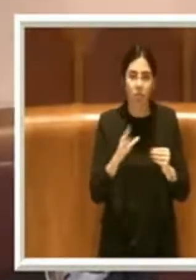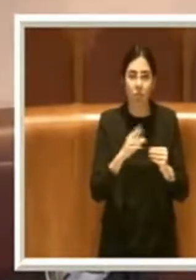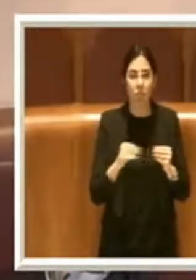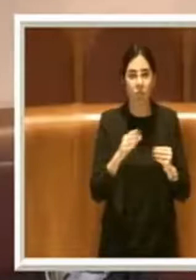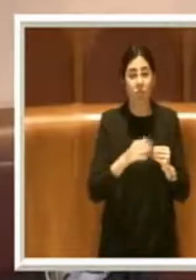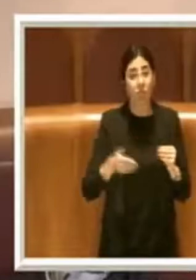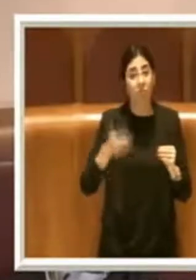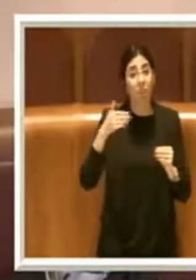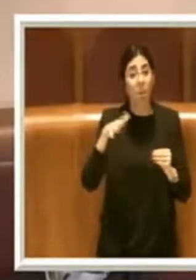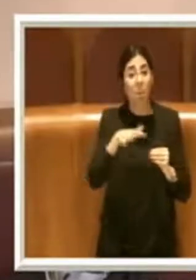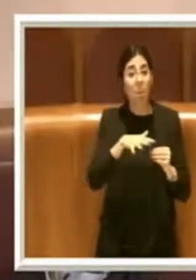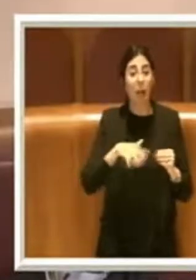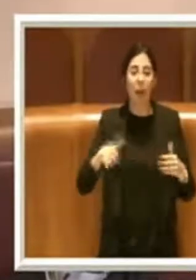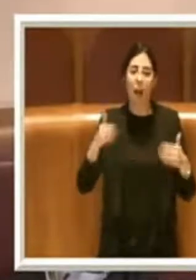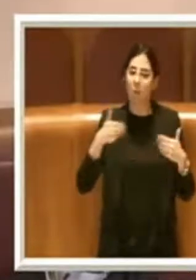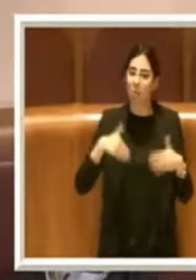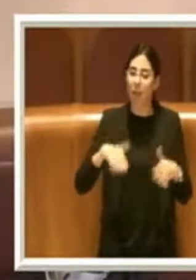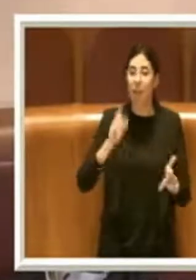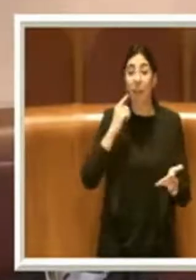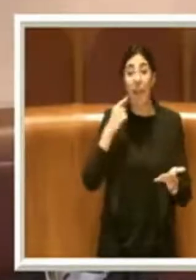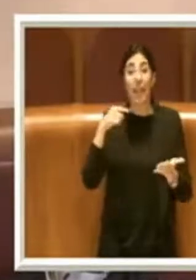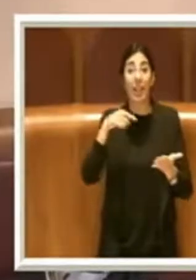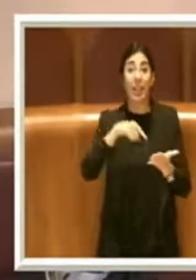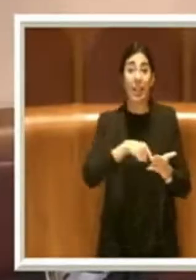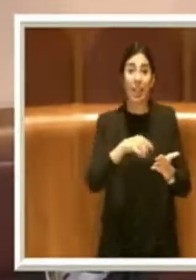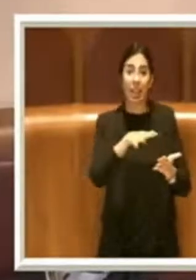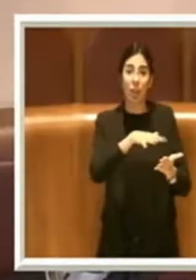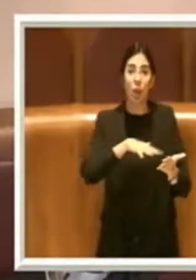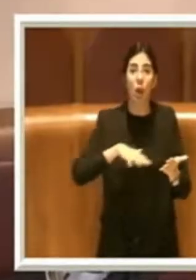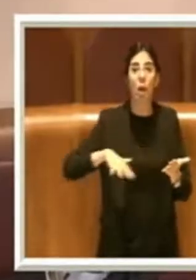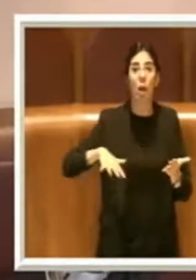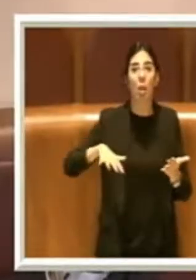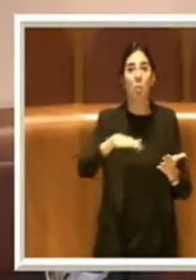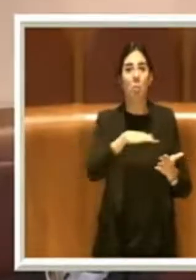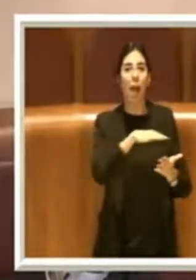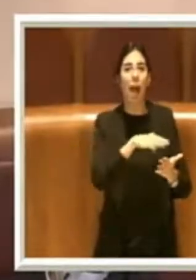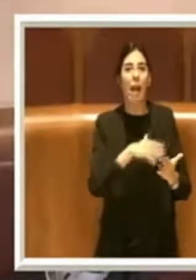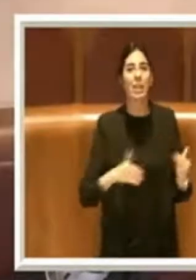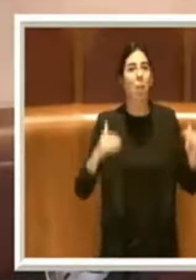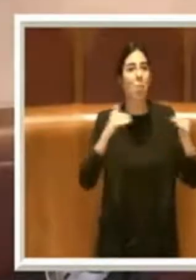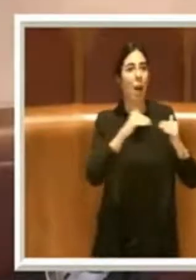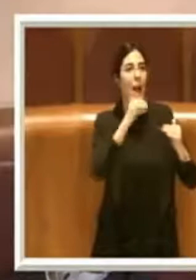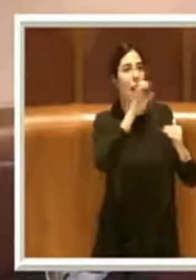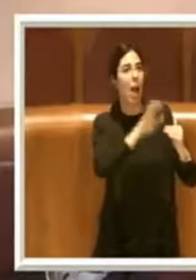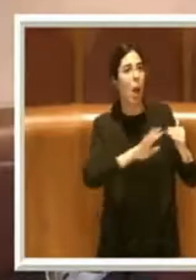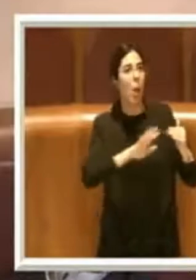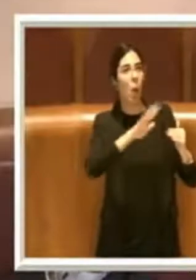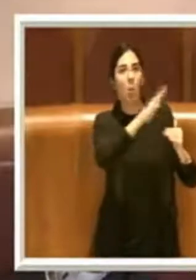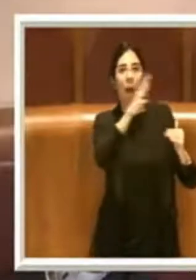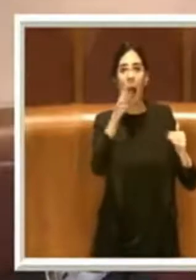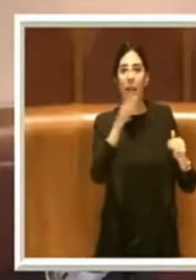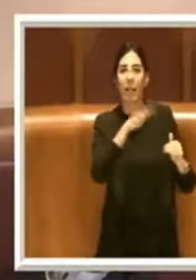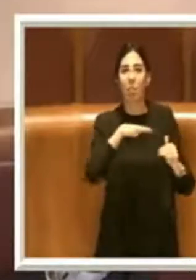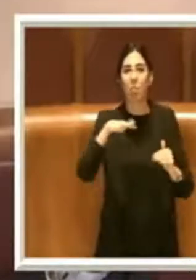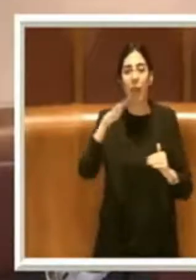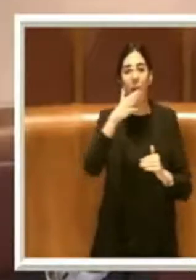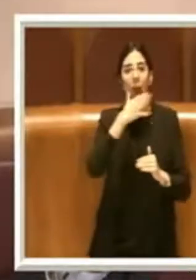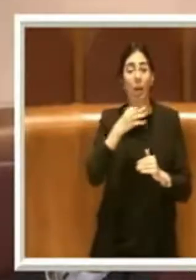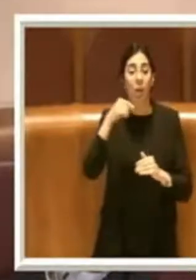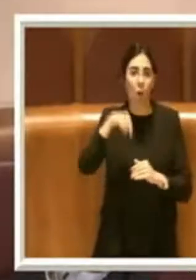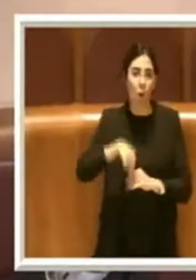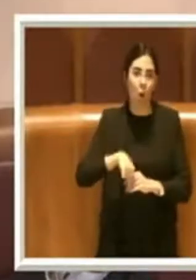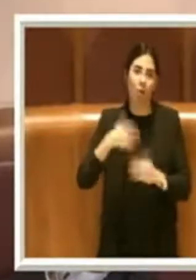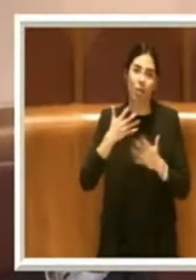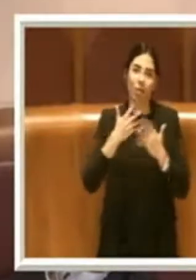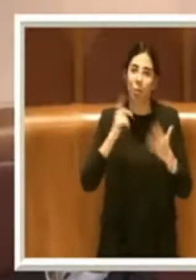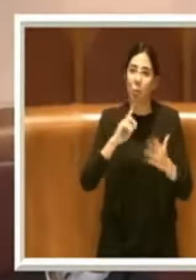abbandonata a se stessa, l'ha riportata come una piazza a livelli europei, dove oggi ovviamente è acclamata ed è amata da tutti i cittadini